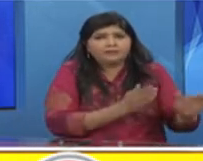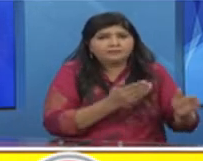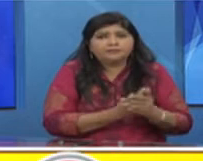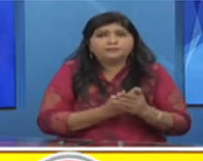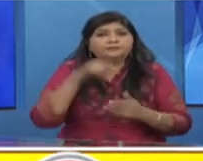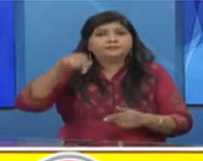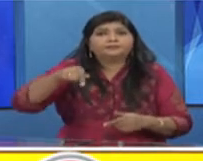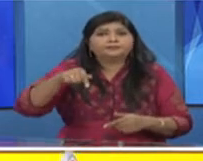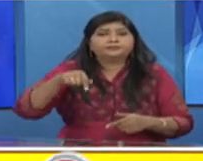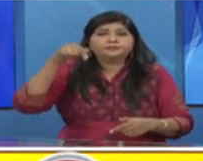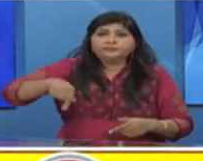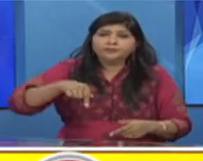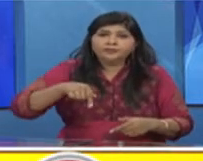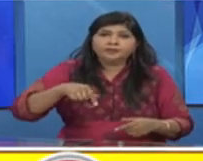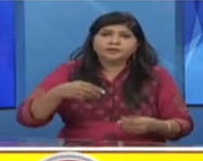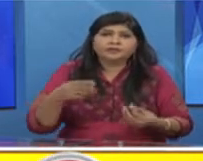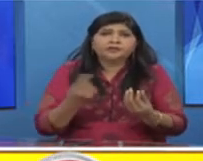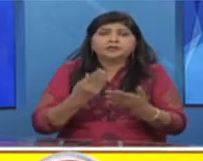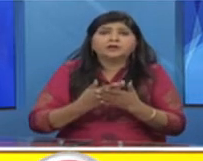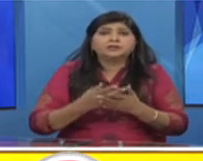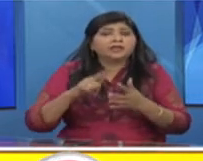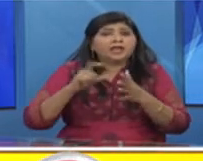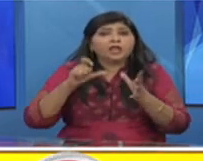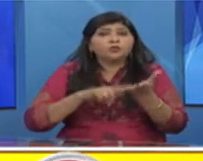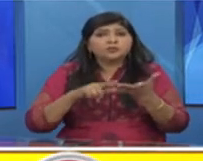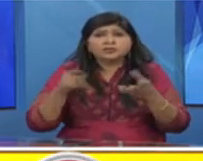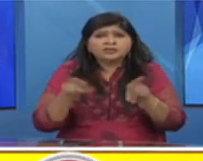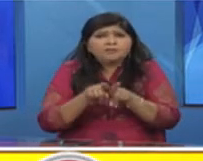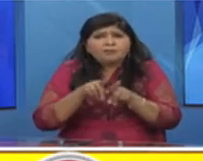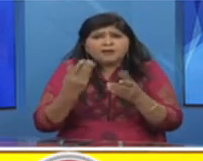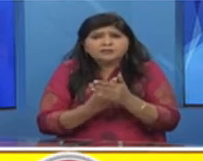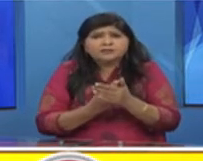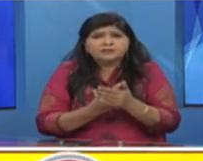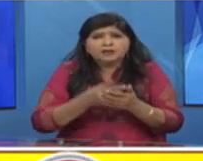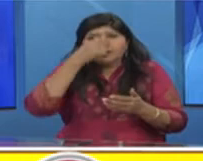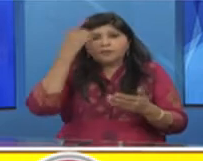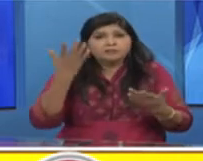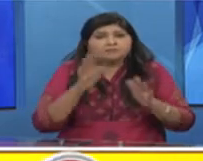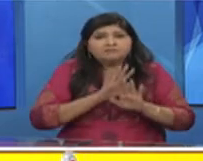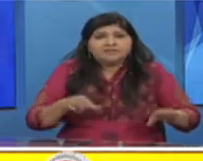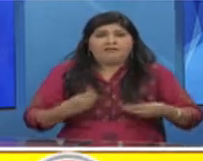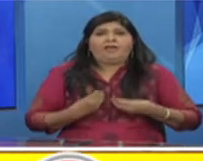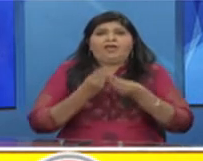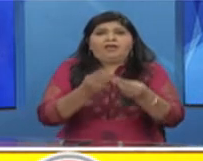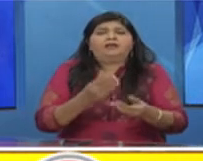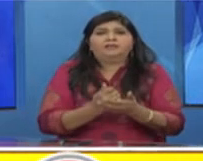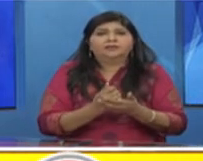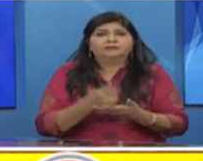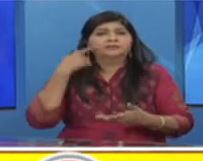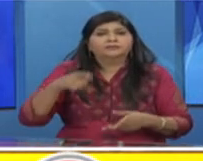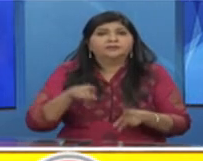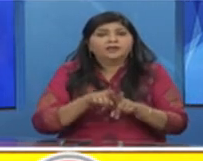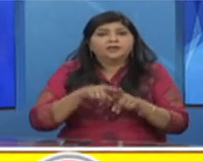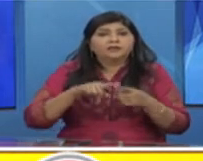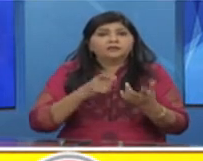भी यहाँ के फ्रेजाइल इकोसिस्टम के बीच, कितनी बड़ी सेवा है ये। यह एक ऐसा इकोसिस्टम